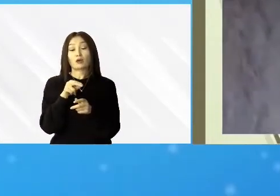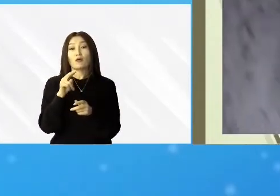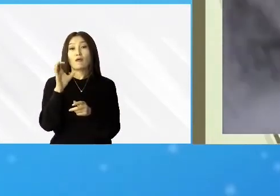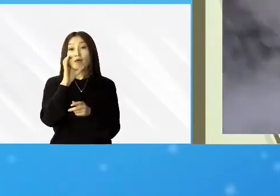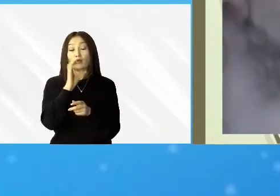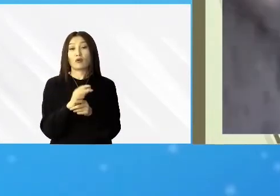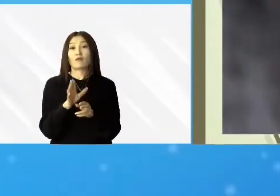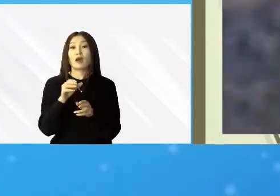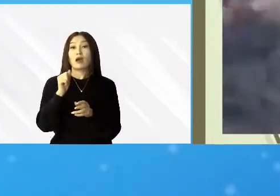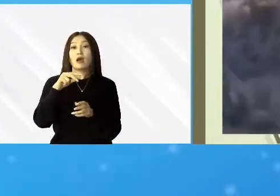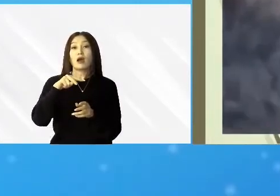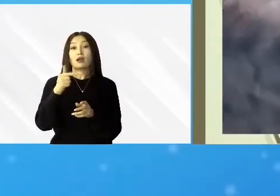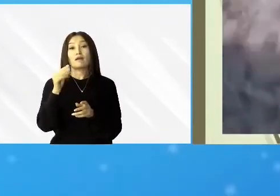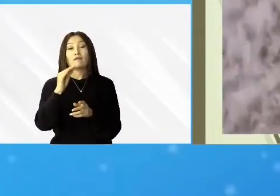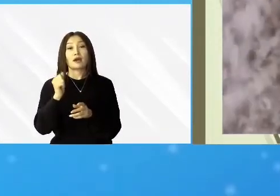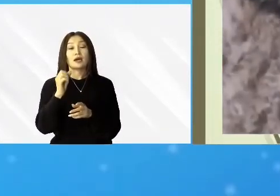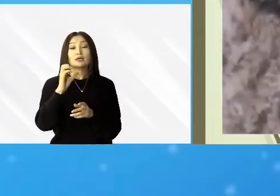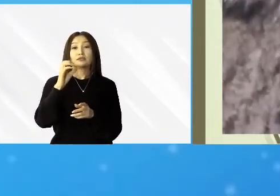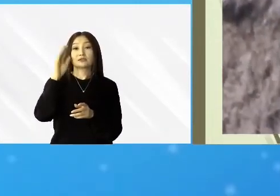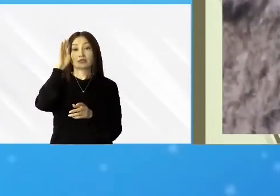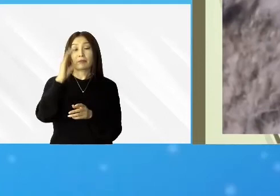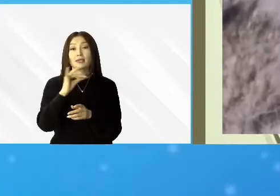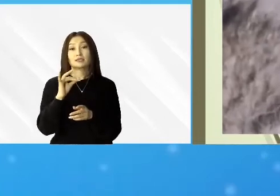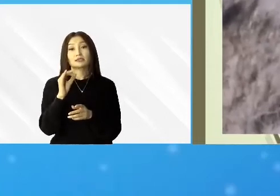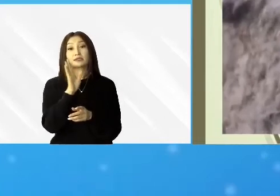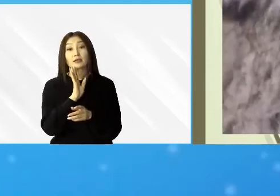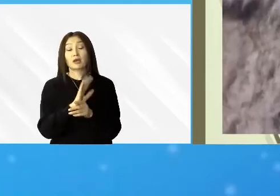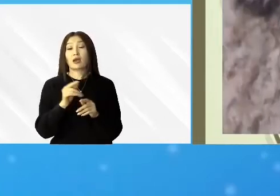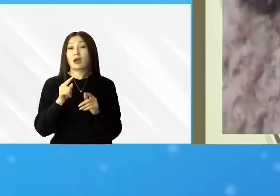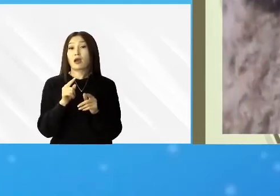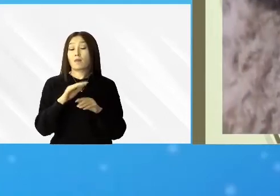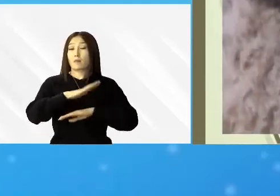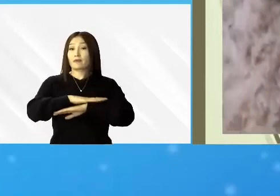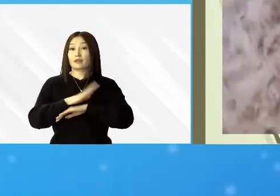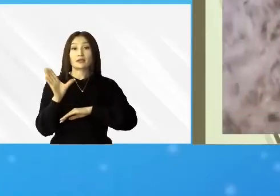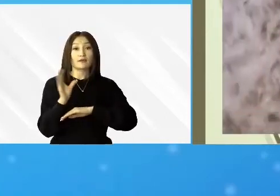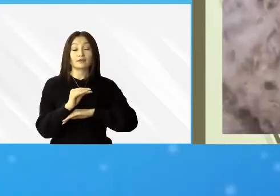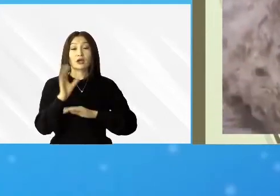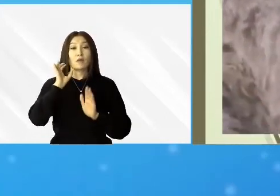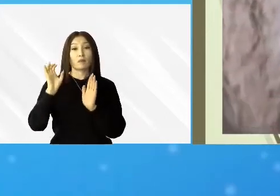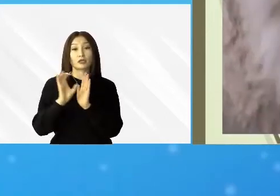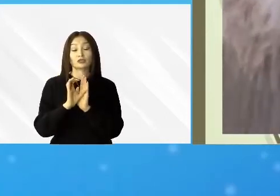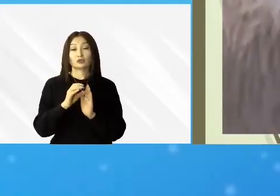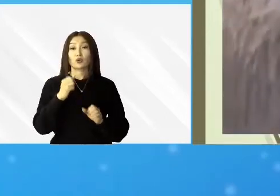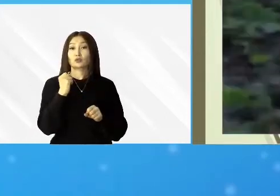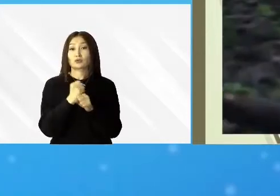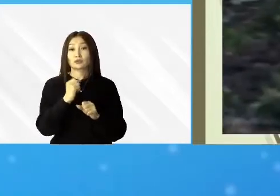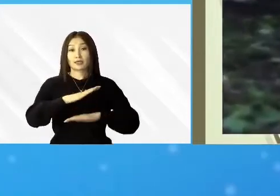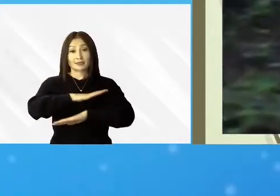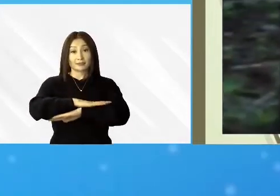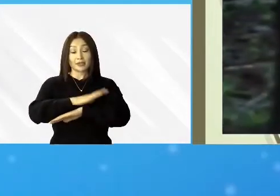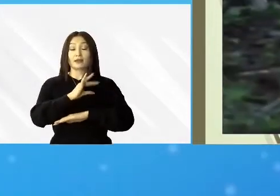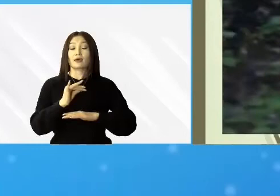так называемые альфа-самец и альфа-самка. Поведение всех в стае подчинено жесткой дисциплине